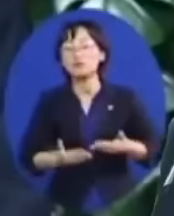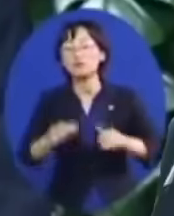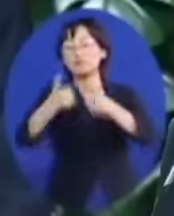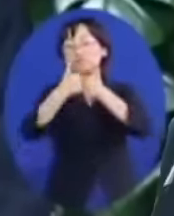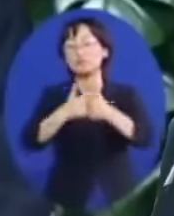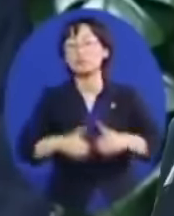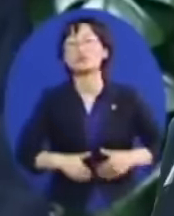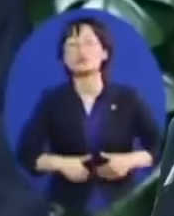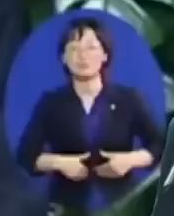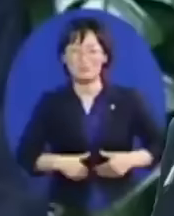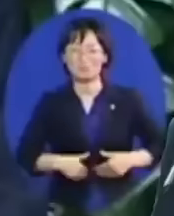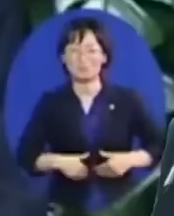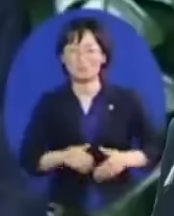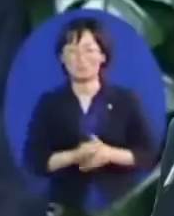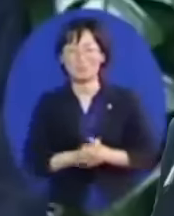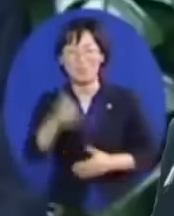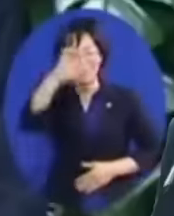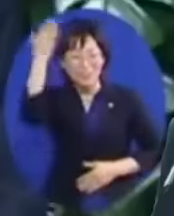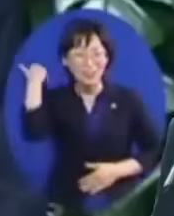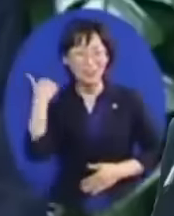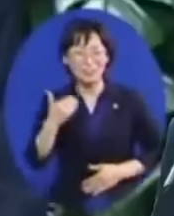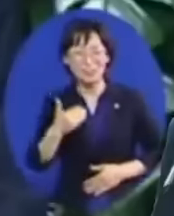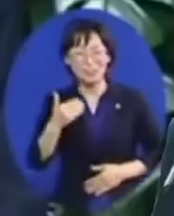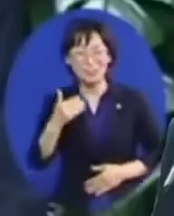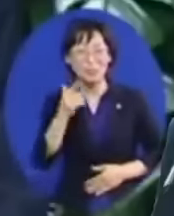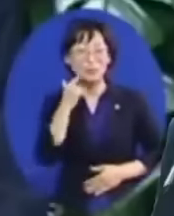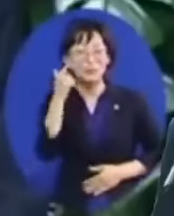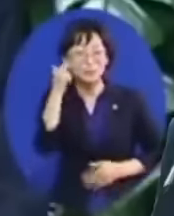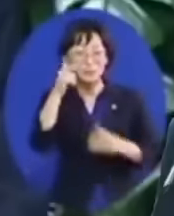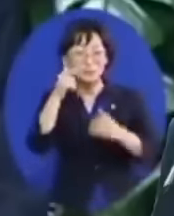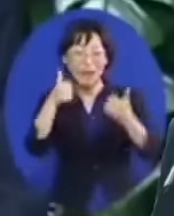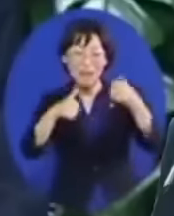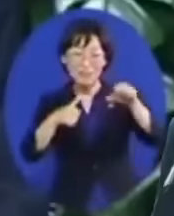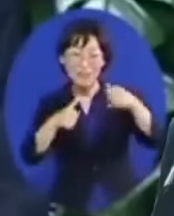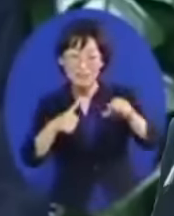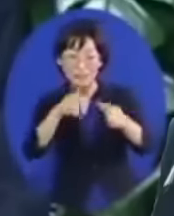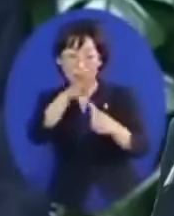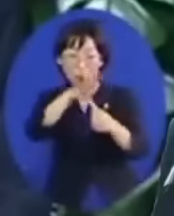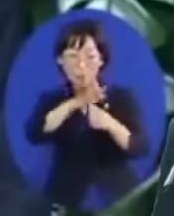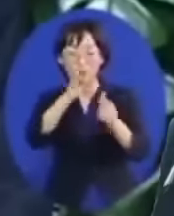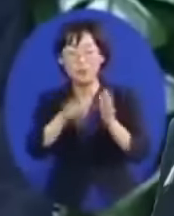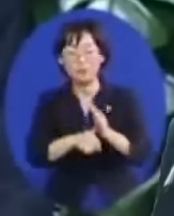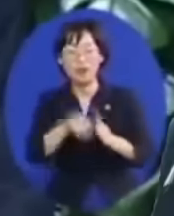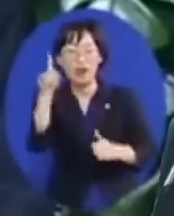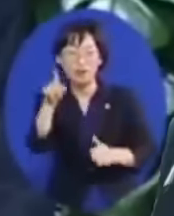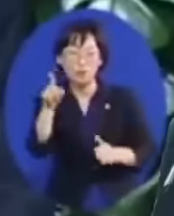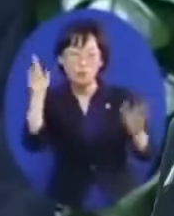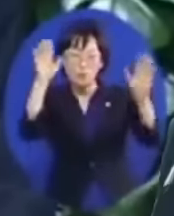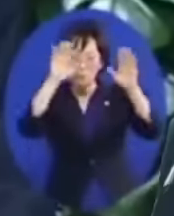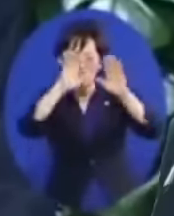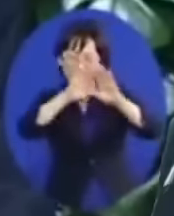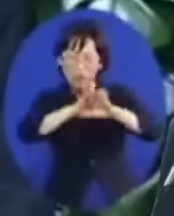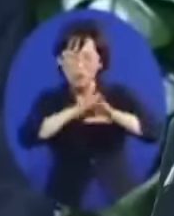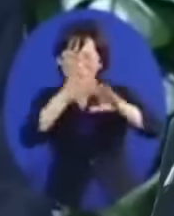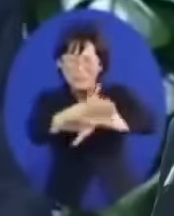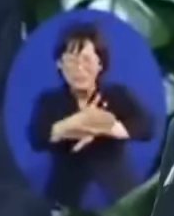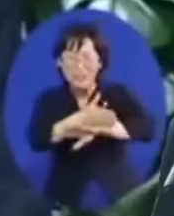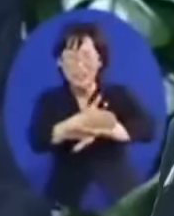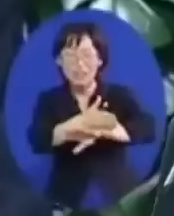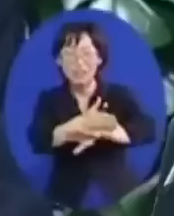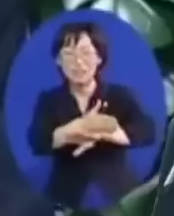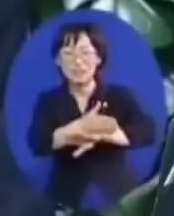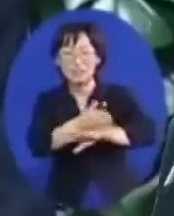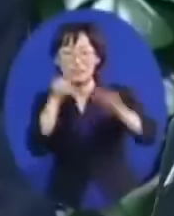해야 되는 것입니다. 옛날에 저 애들이 어릴 때입니다. 하루는 제가 밤늦게 신방을 하고 집에 돌아오니까